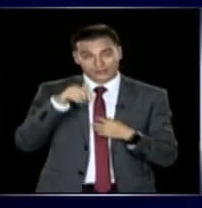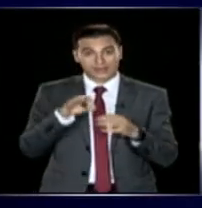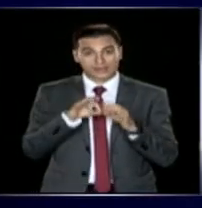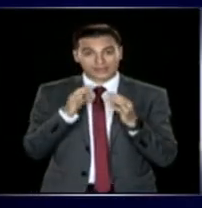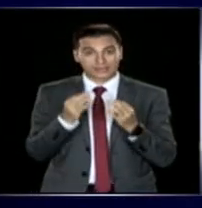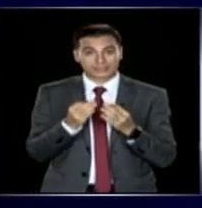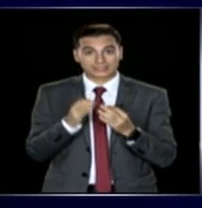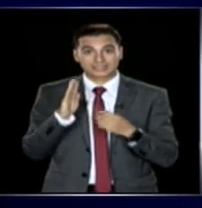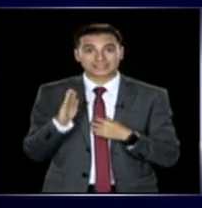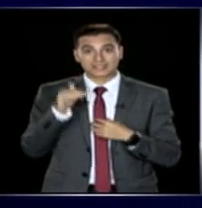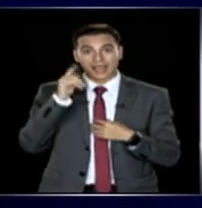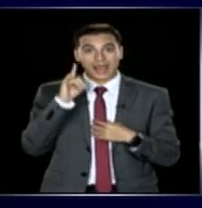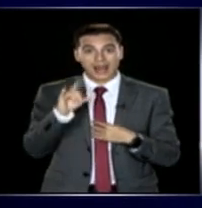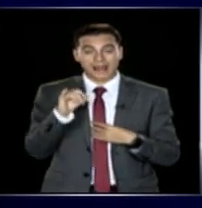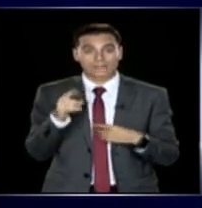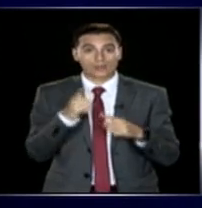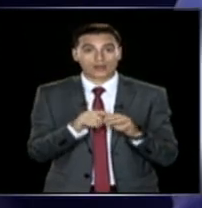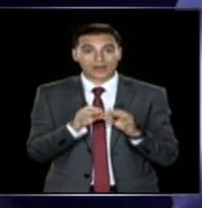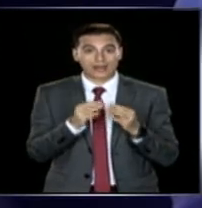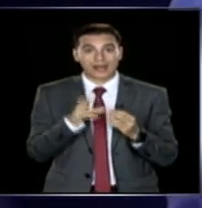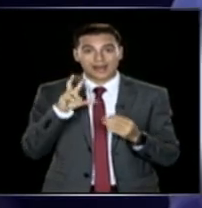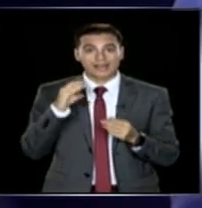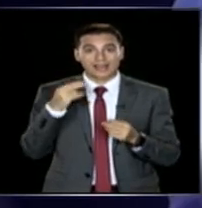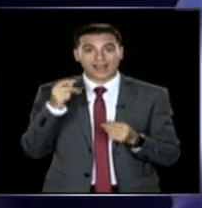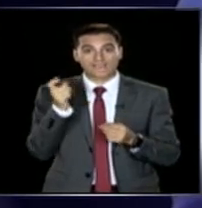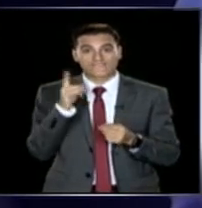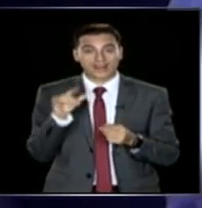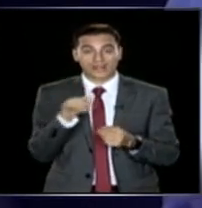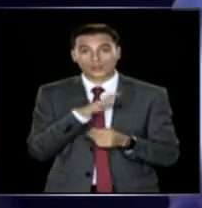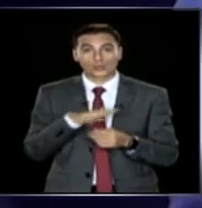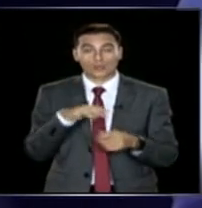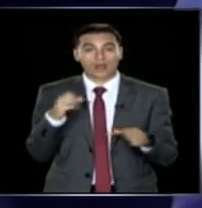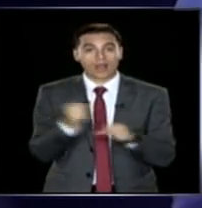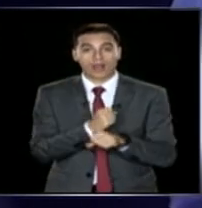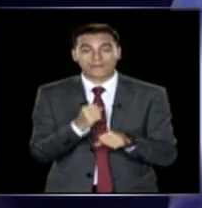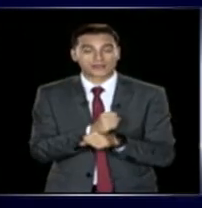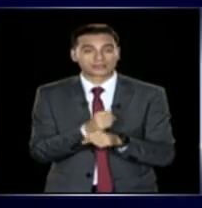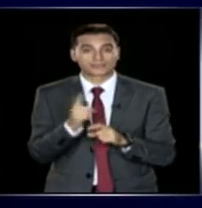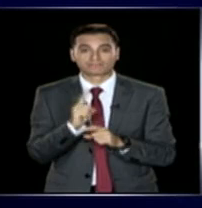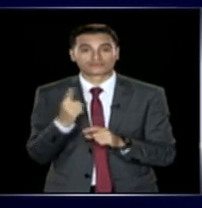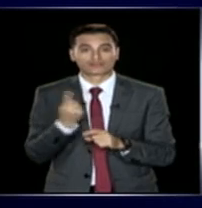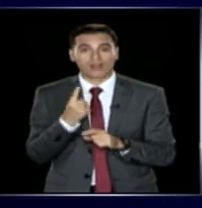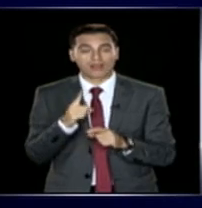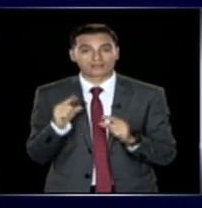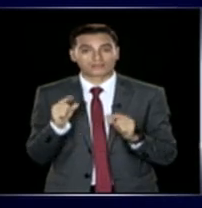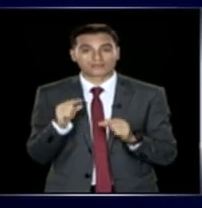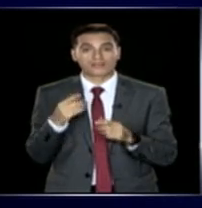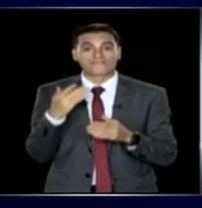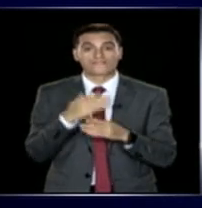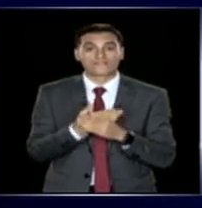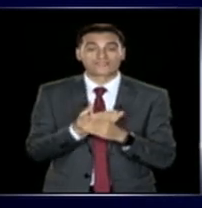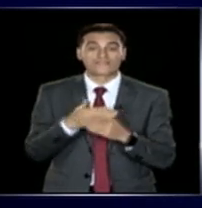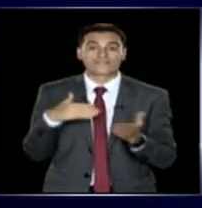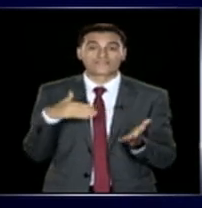الجعفري سبتوا بصمة مش عادية في الموسم الرابع لعباقرة العائلات. الحمد لله. تم اختيارك كمدير